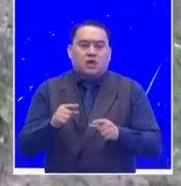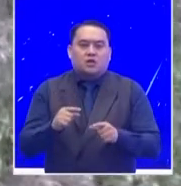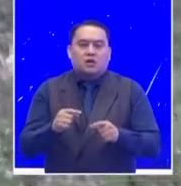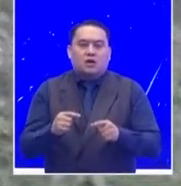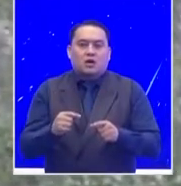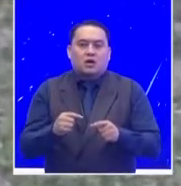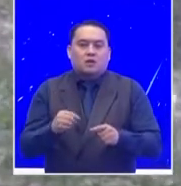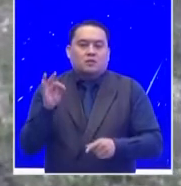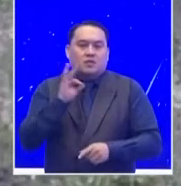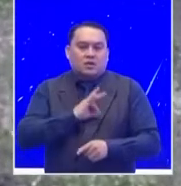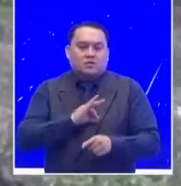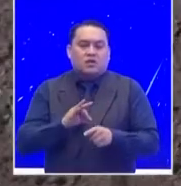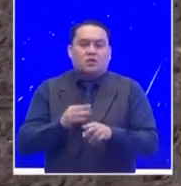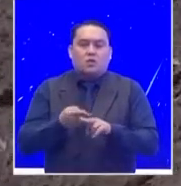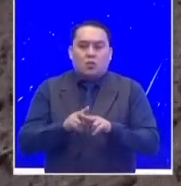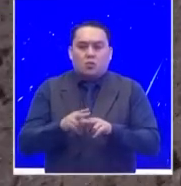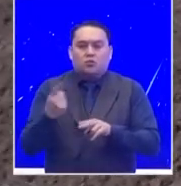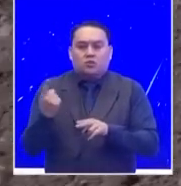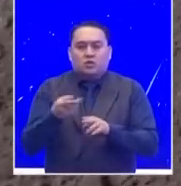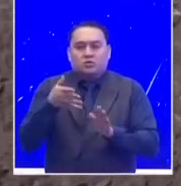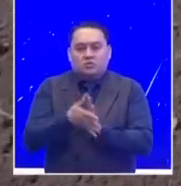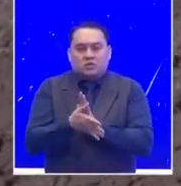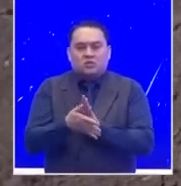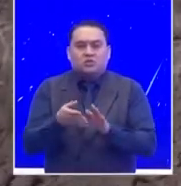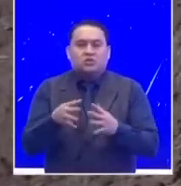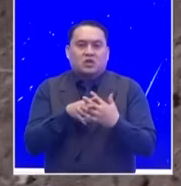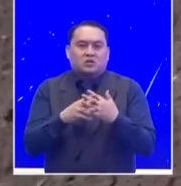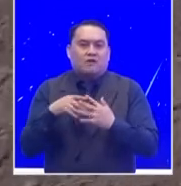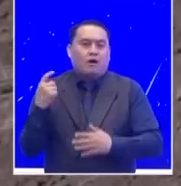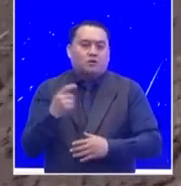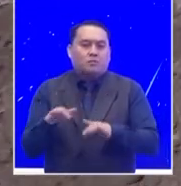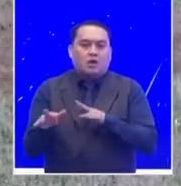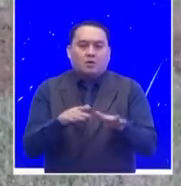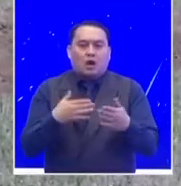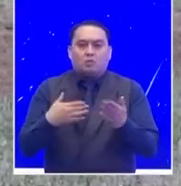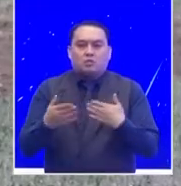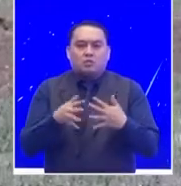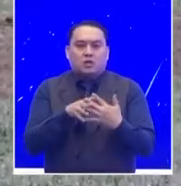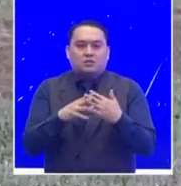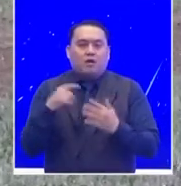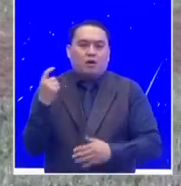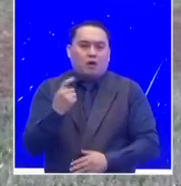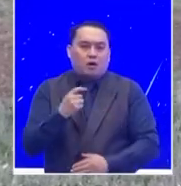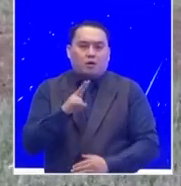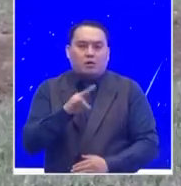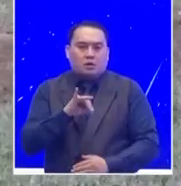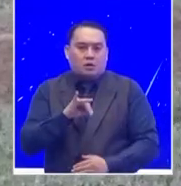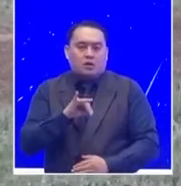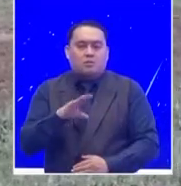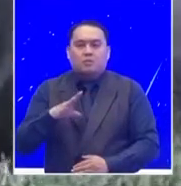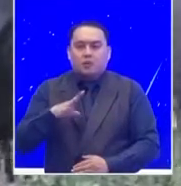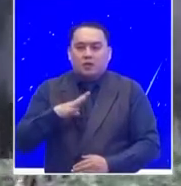запускает инфляционные процессы, от которых в первую очередь страдают сельхозпроизводители. В процессе общения с главой крестьянского хозяйства «Нива» Александром